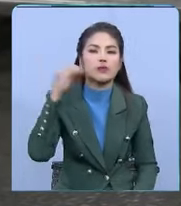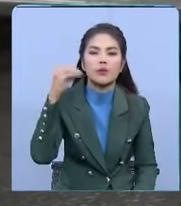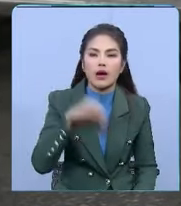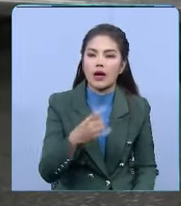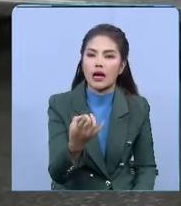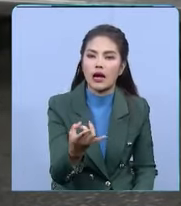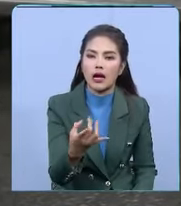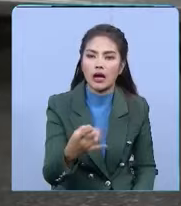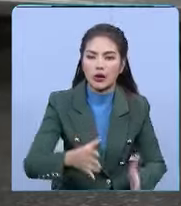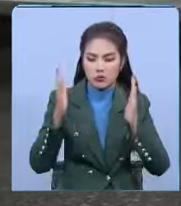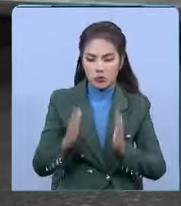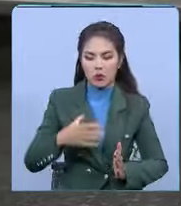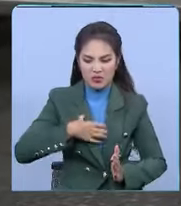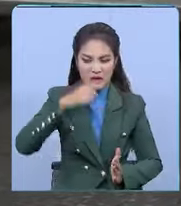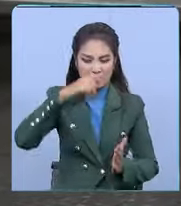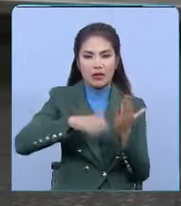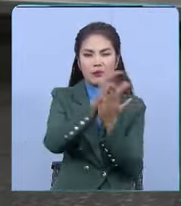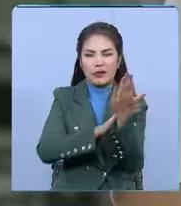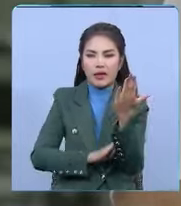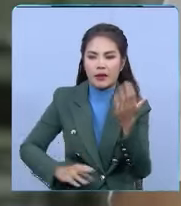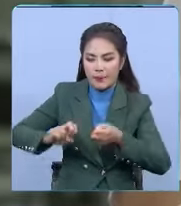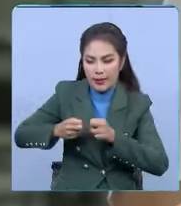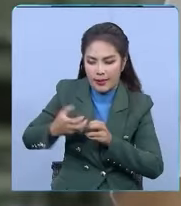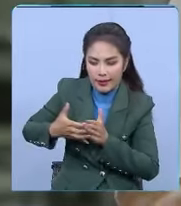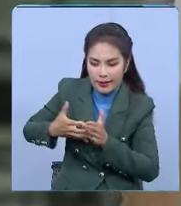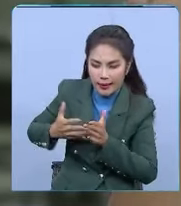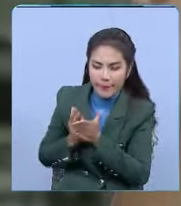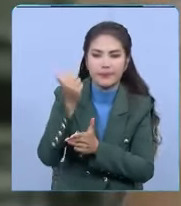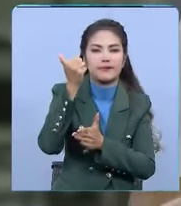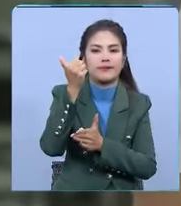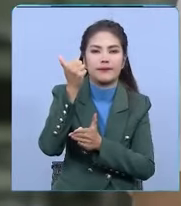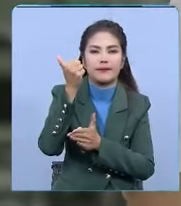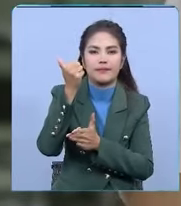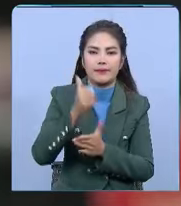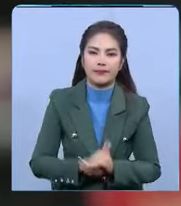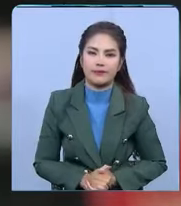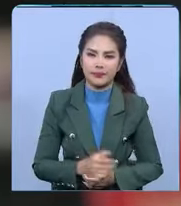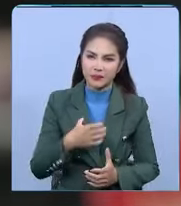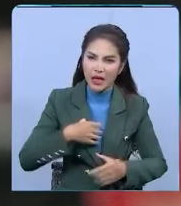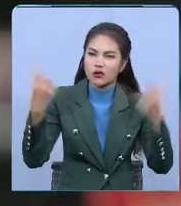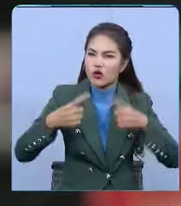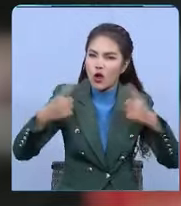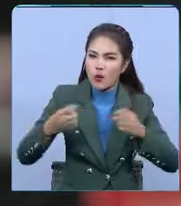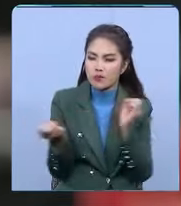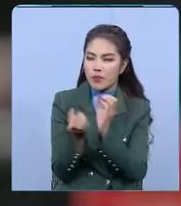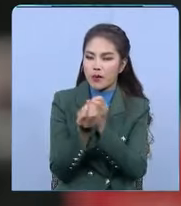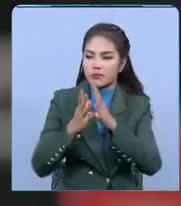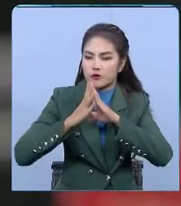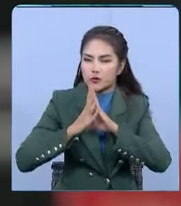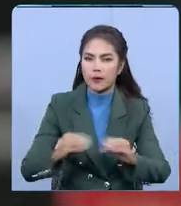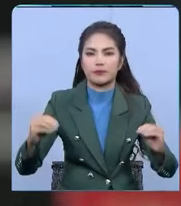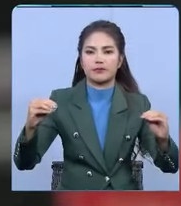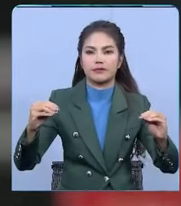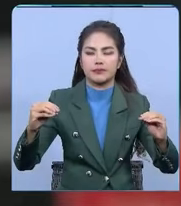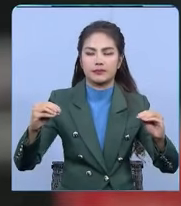พาประเทศออกจากความขัดแย้งจะพาประเทศออกจากความขัดแย้งยังไงครับ คือที่ผมว่าจะพา